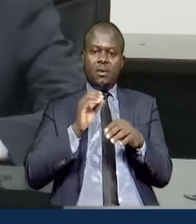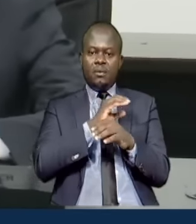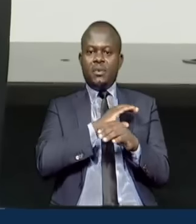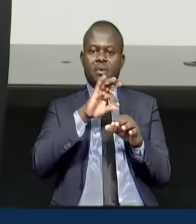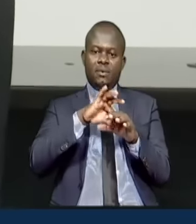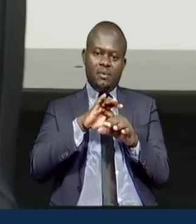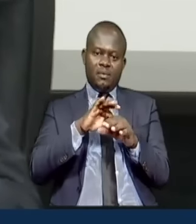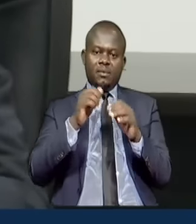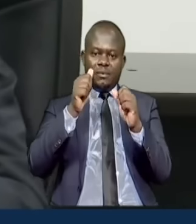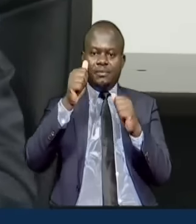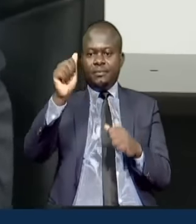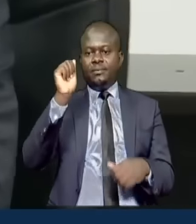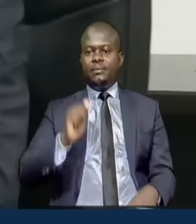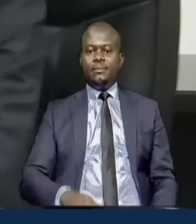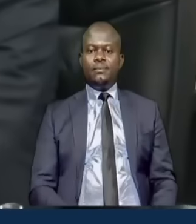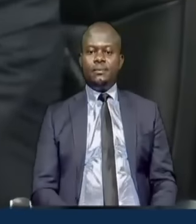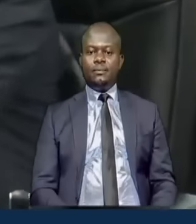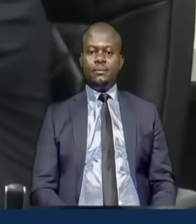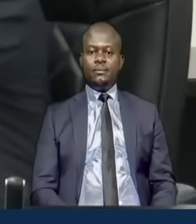kandidatire ye.